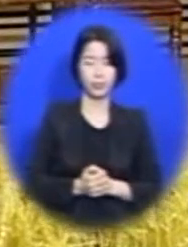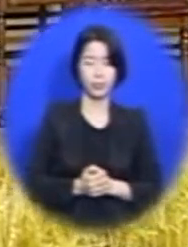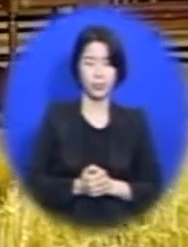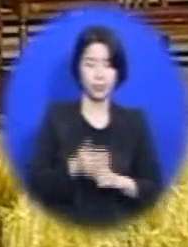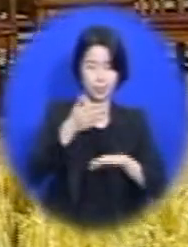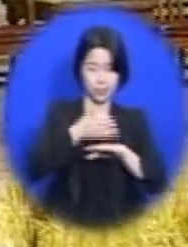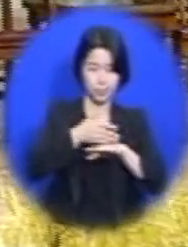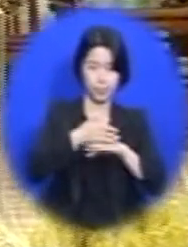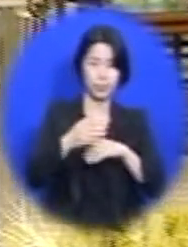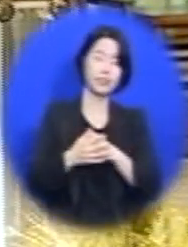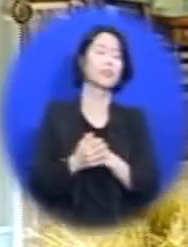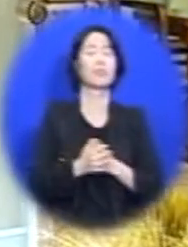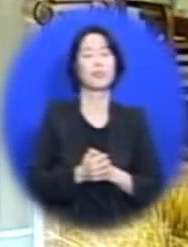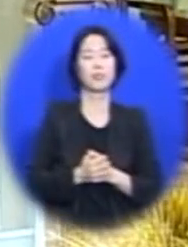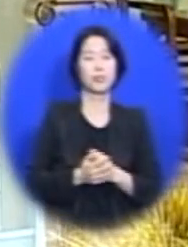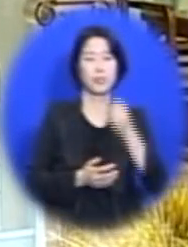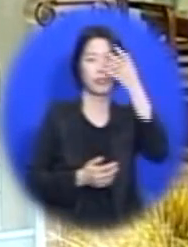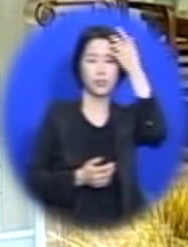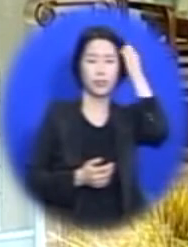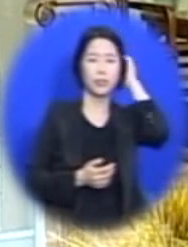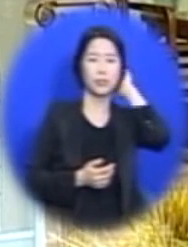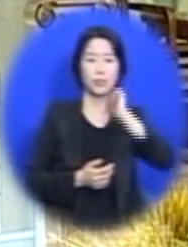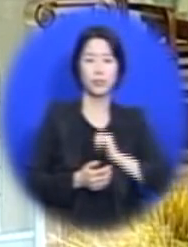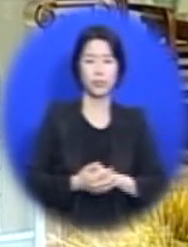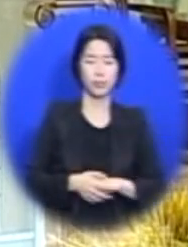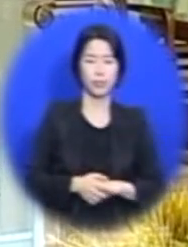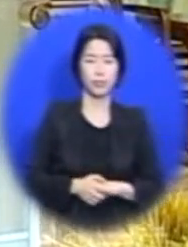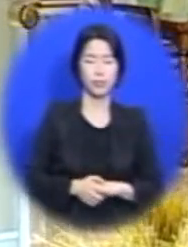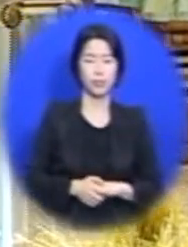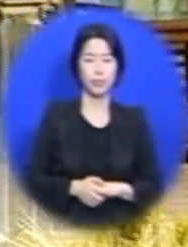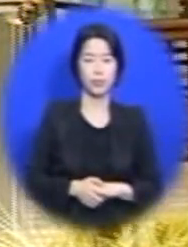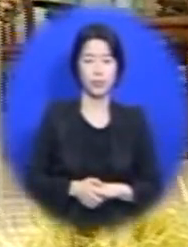감사합니다. 감사합니다. 감사합니다.